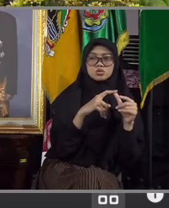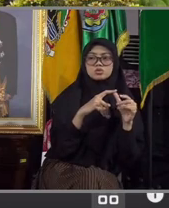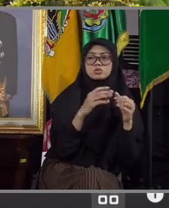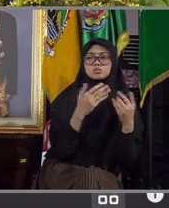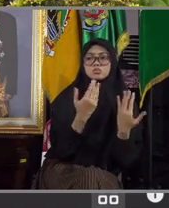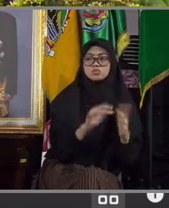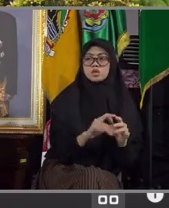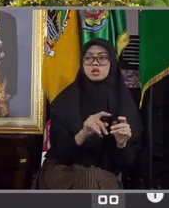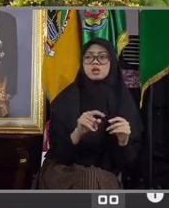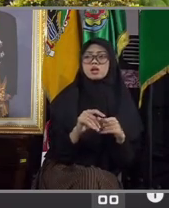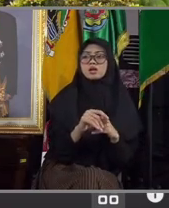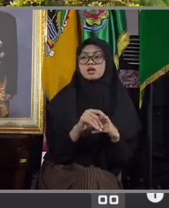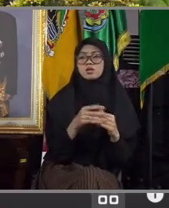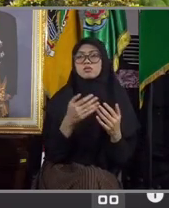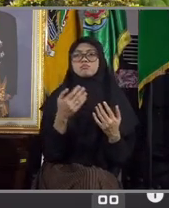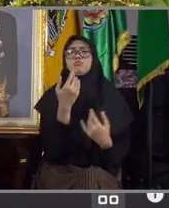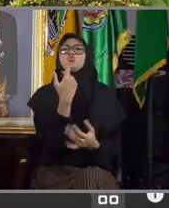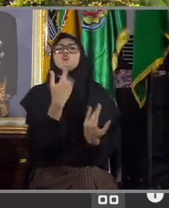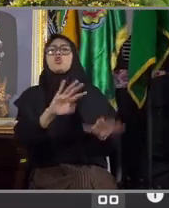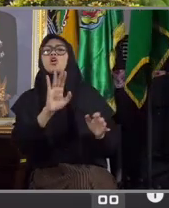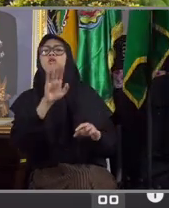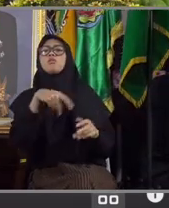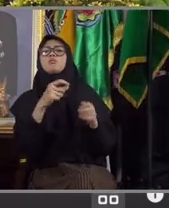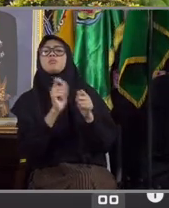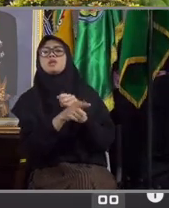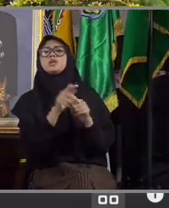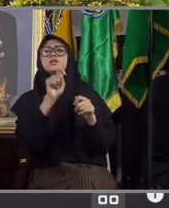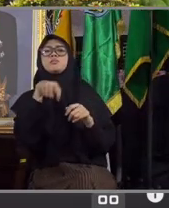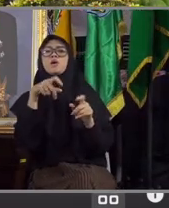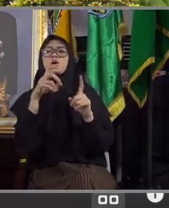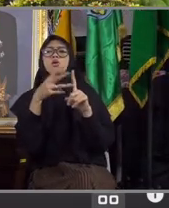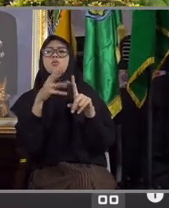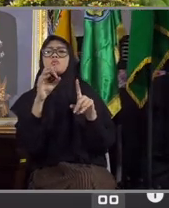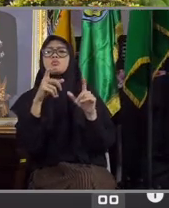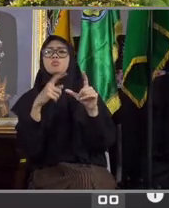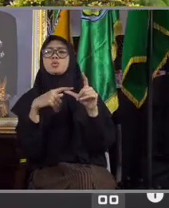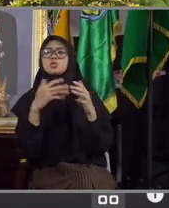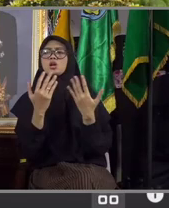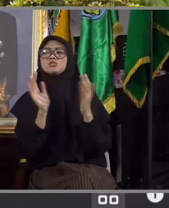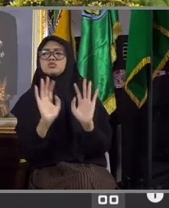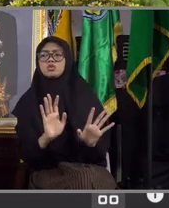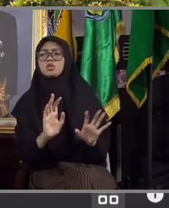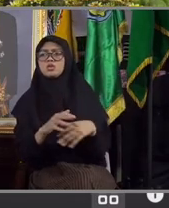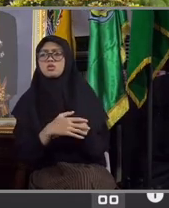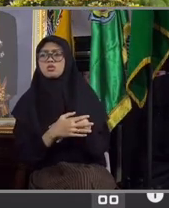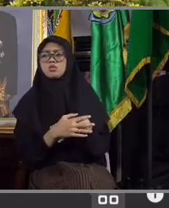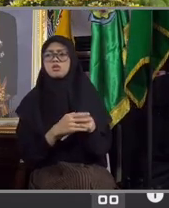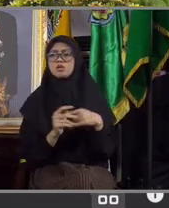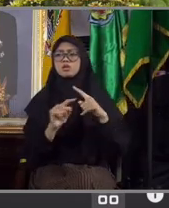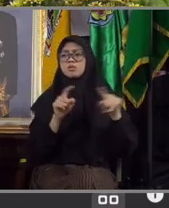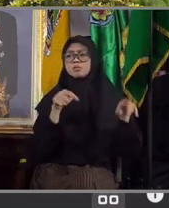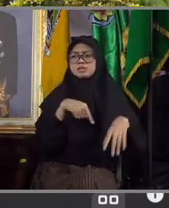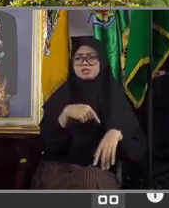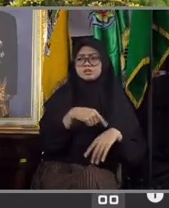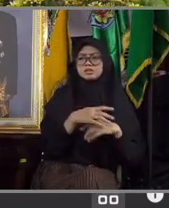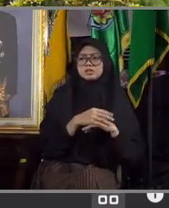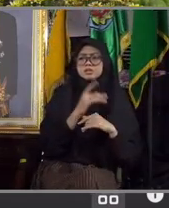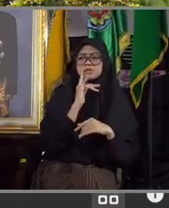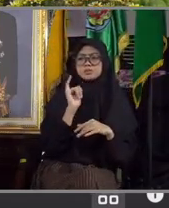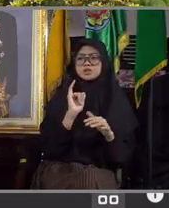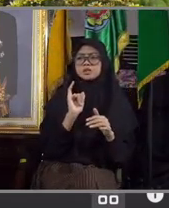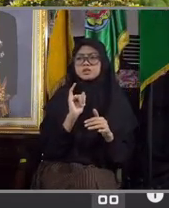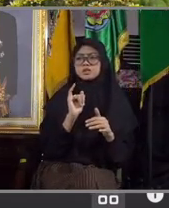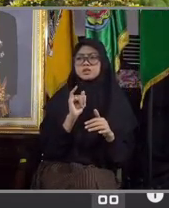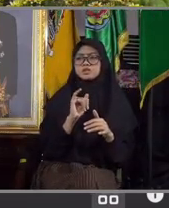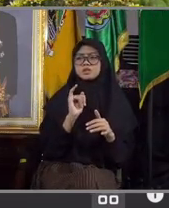Sudah pakai bos aja beli. Itu kan ya itu bertahap, Bapak. Lah itu kan moga nanti Bapak